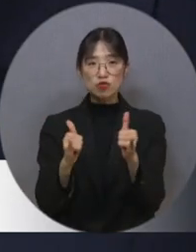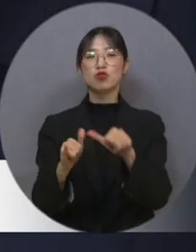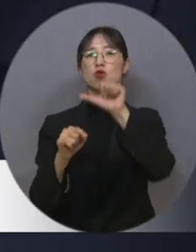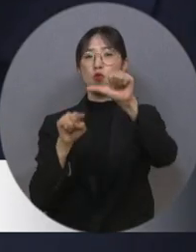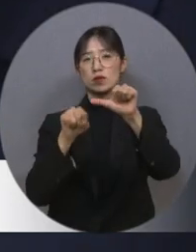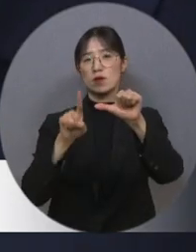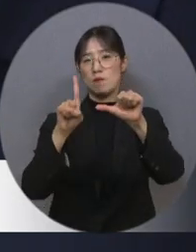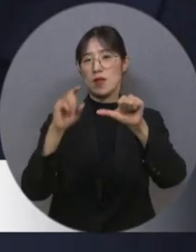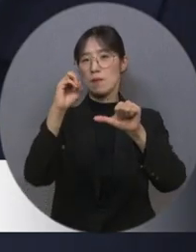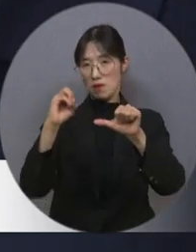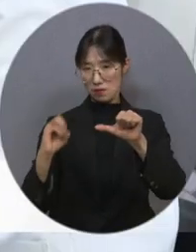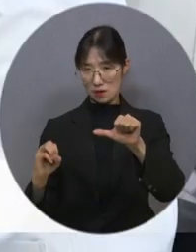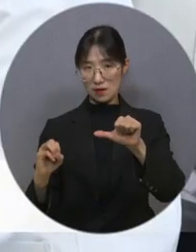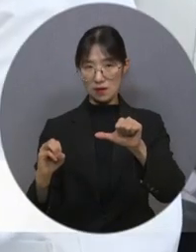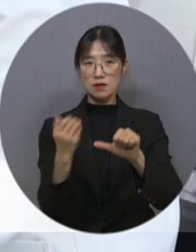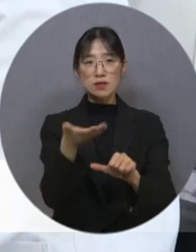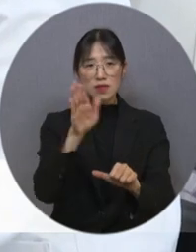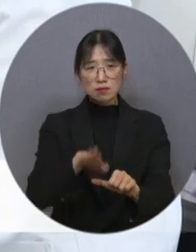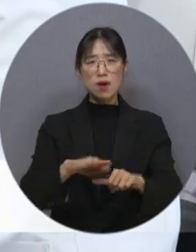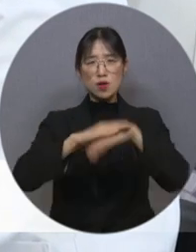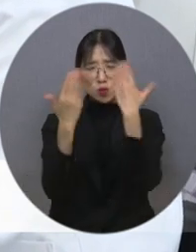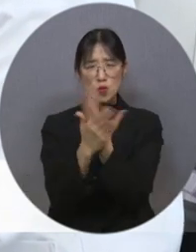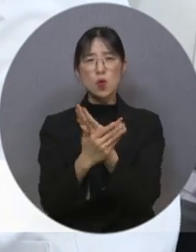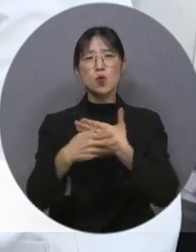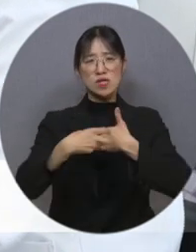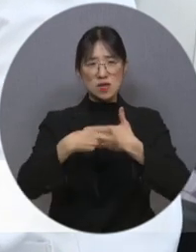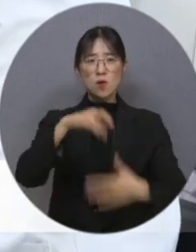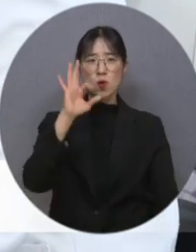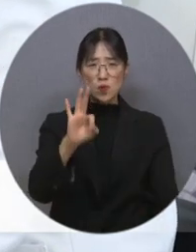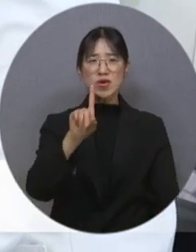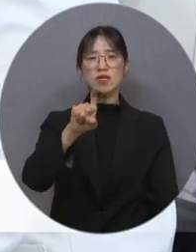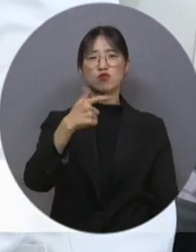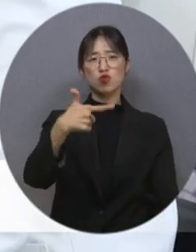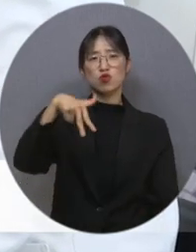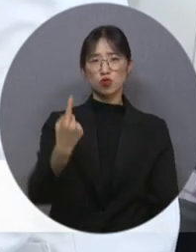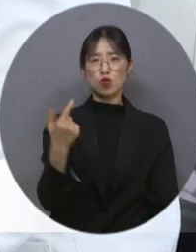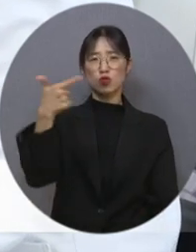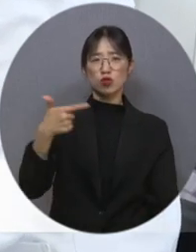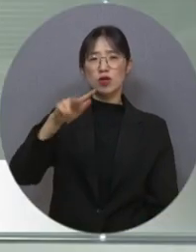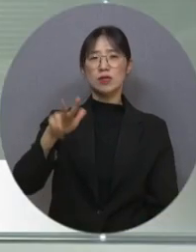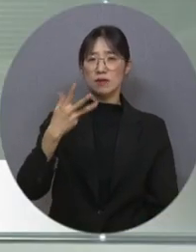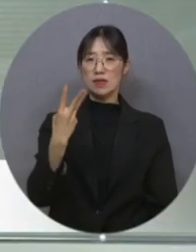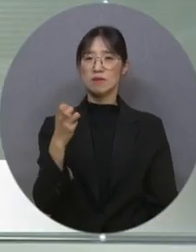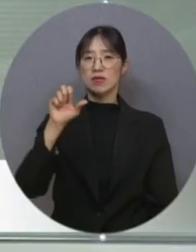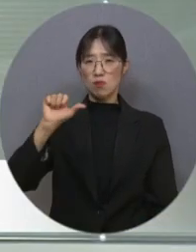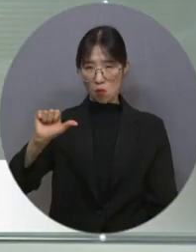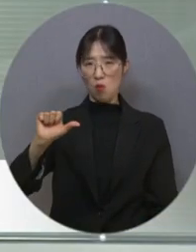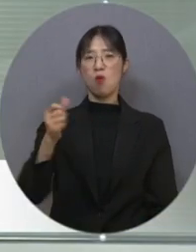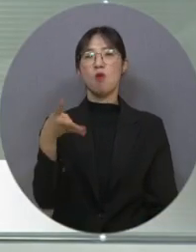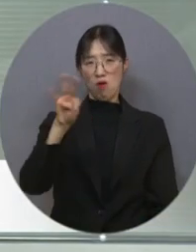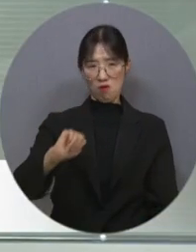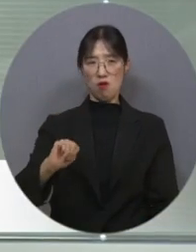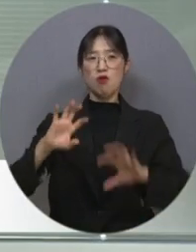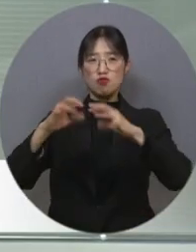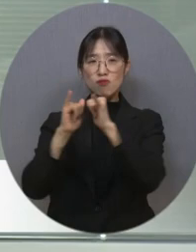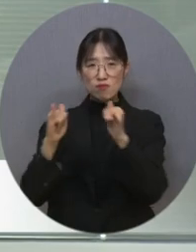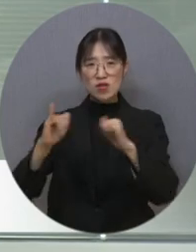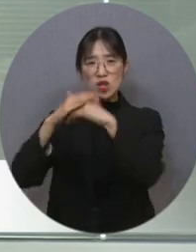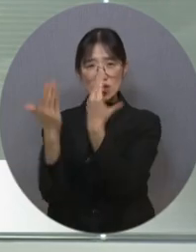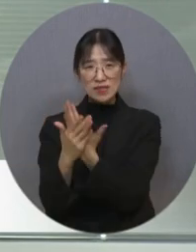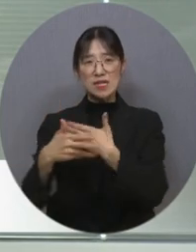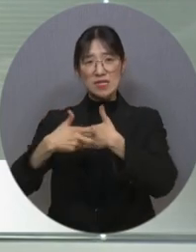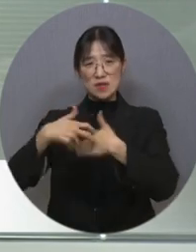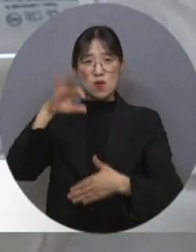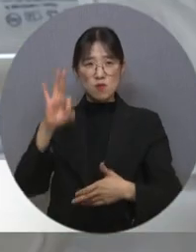5.1%를 차지하나 총 진료비는 약 16조 6,735억원으로 국민 전체 진료비에